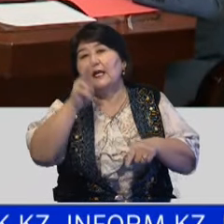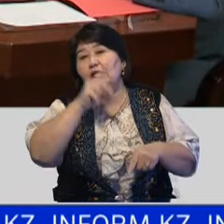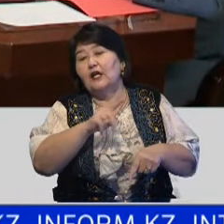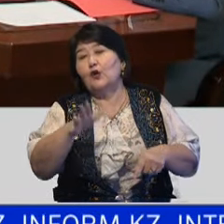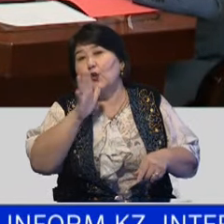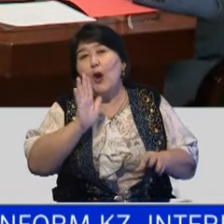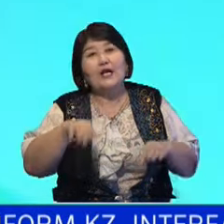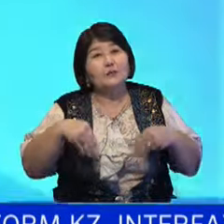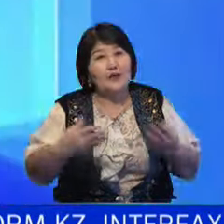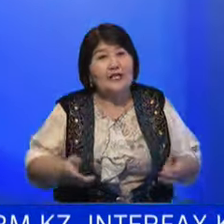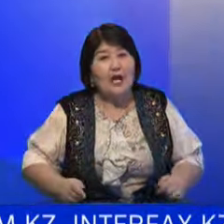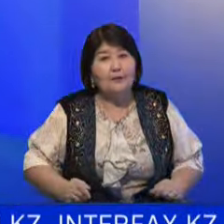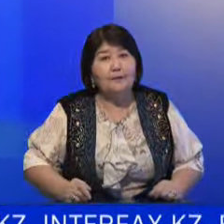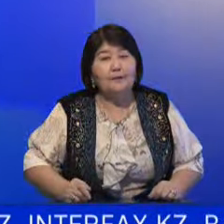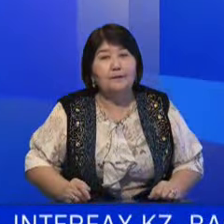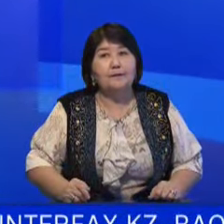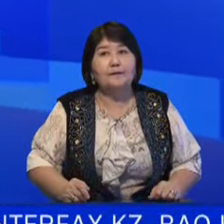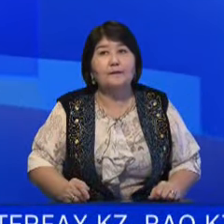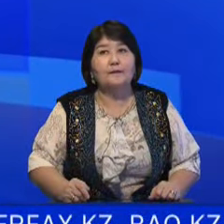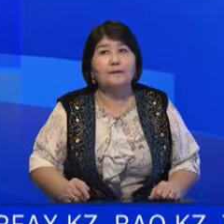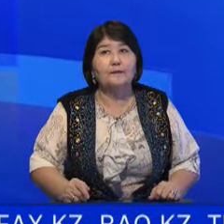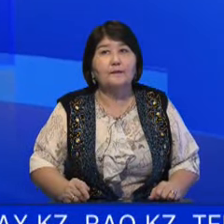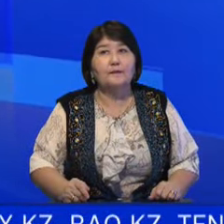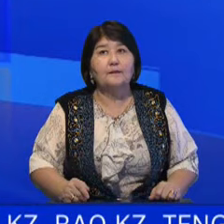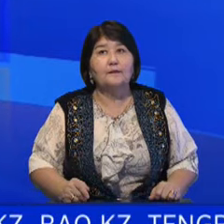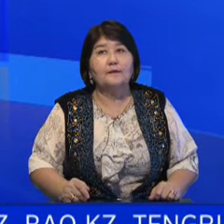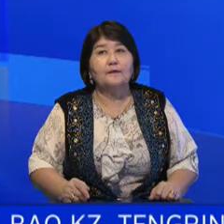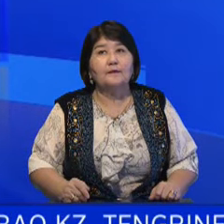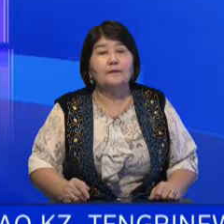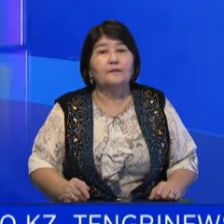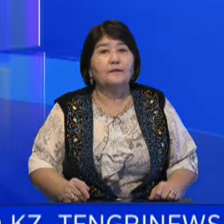уақыт берді. Гүлия Шекова, Ғалымжан Қожақов, Дархан Тоқсейіт, Қызылорда телеарнасы.